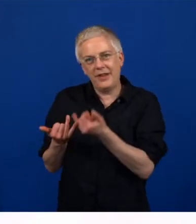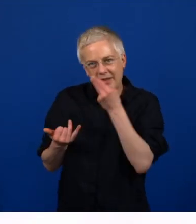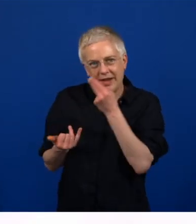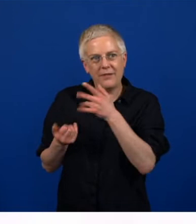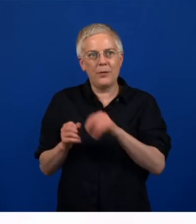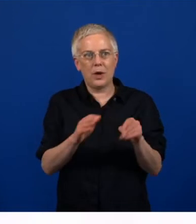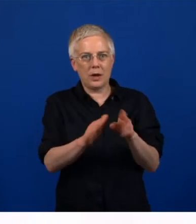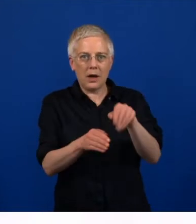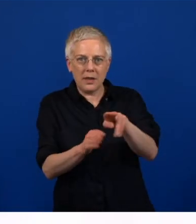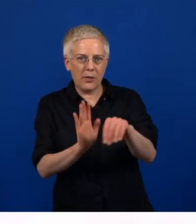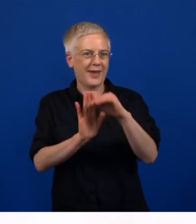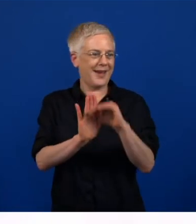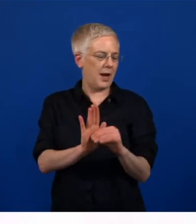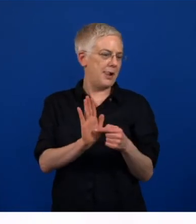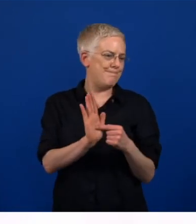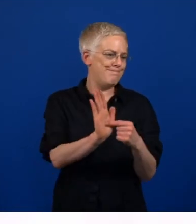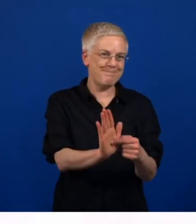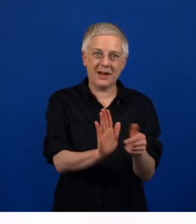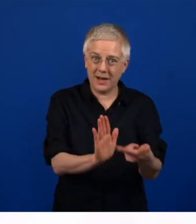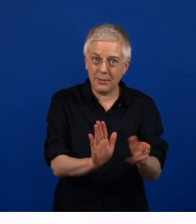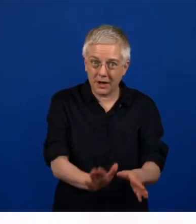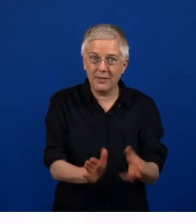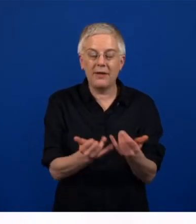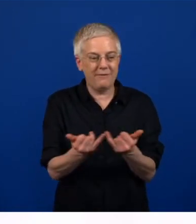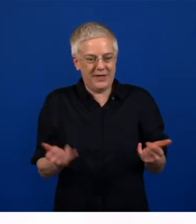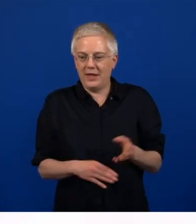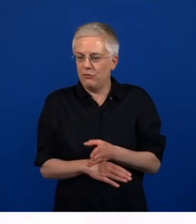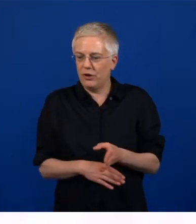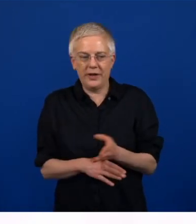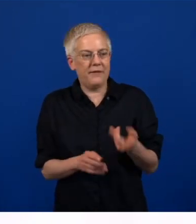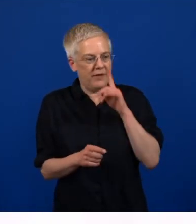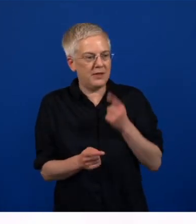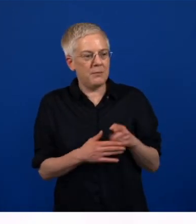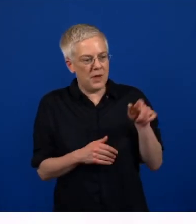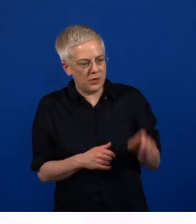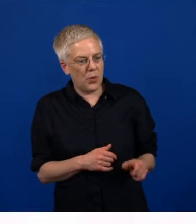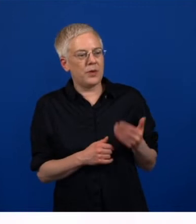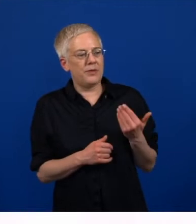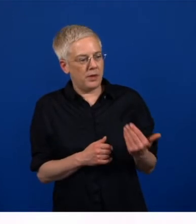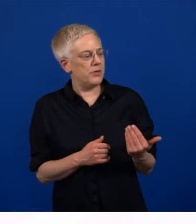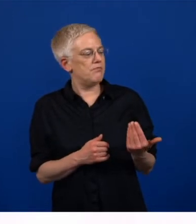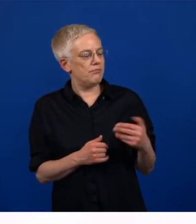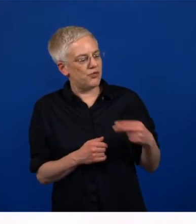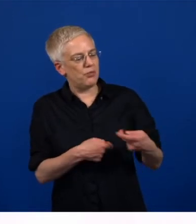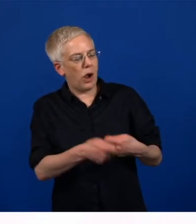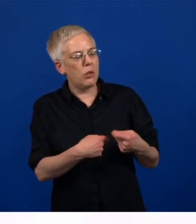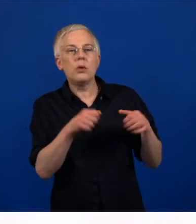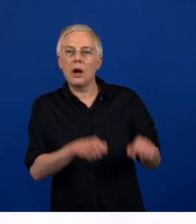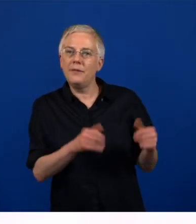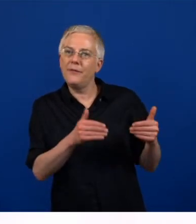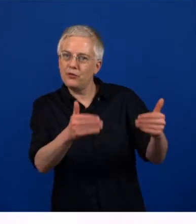Krankenhäuser, planbare, verschiebbare Leistungen nicht durchzuführen, nachjustieren kann und muss.